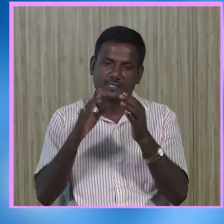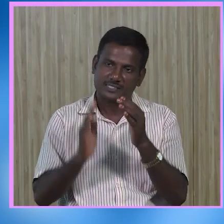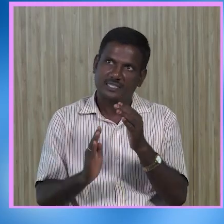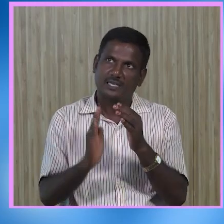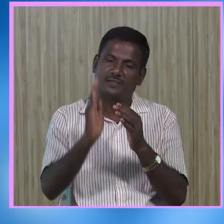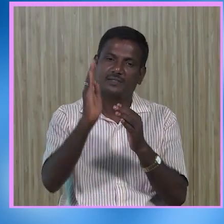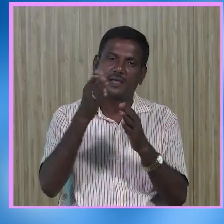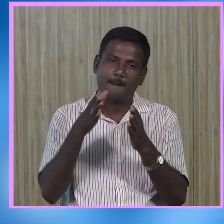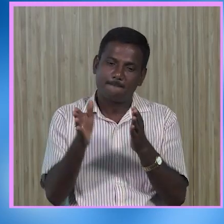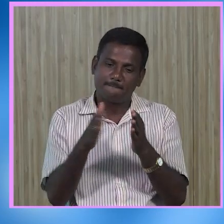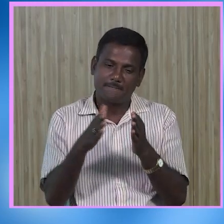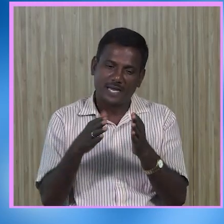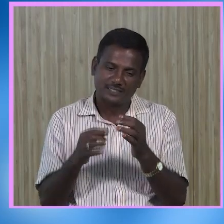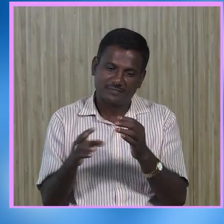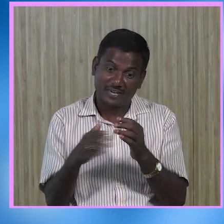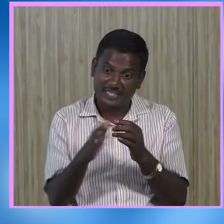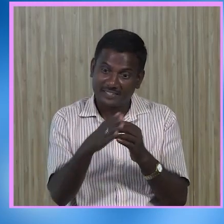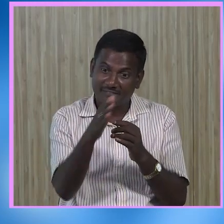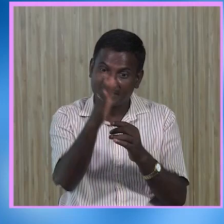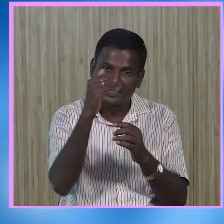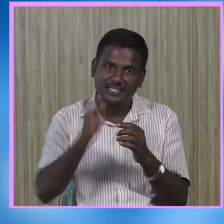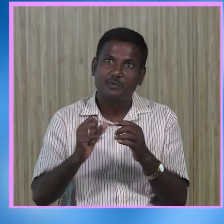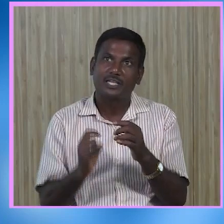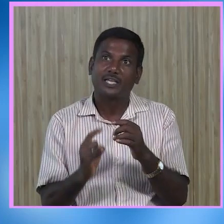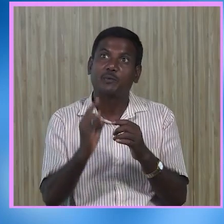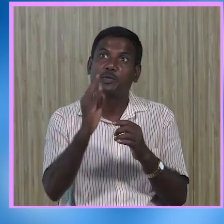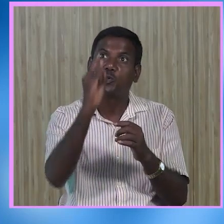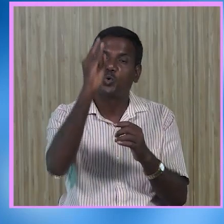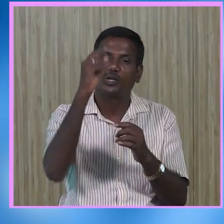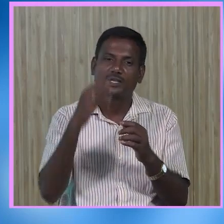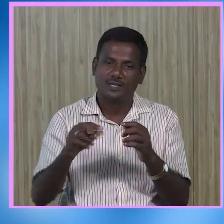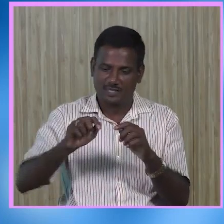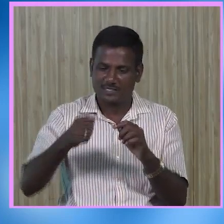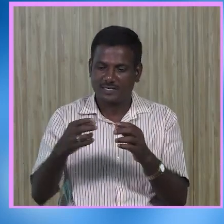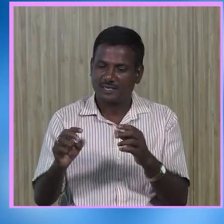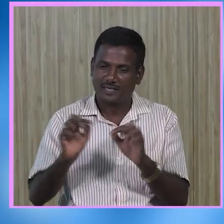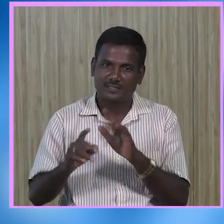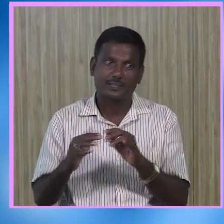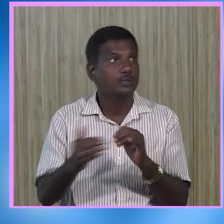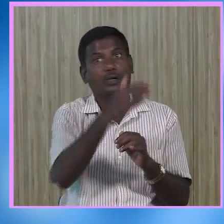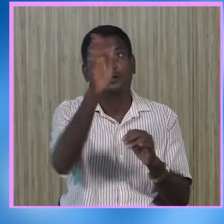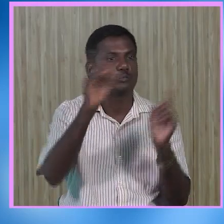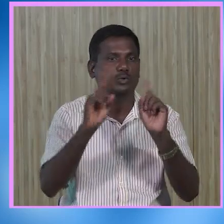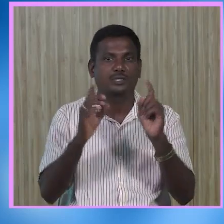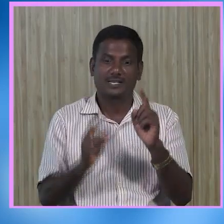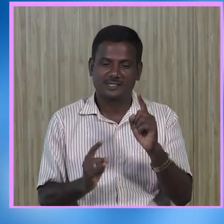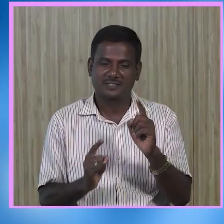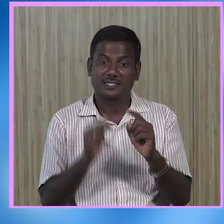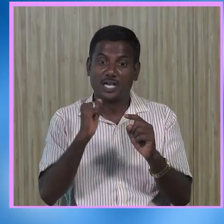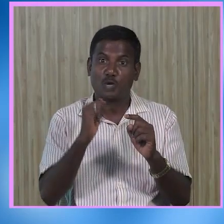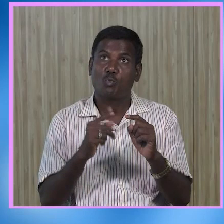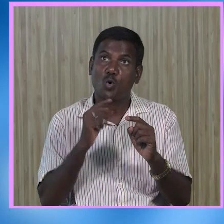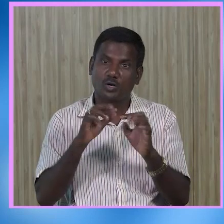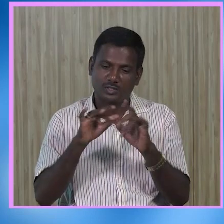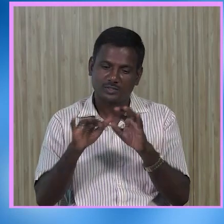வேண்டிய பாதை குறித்து வழிகாட்டும் உணர்வு இருக்கும். அதாவது ராக்கெட் நம்ம ஸ்டார்ட் பண்ணிட்டோம், அது பாட்டு எங்கிட்ட போச்சுன்னா, அது எங்கே